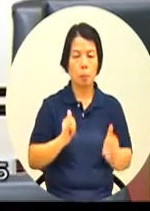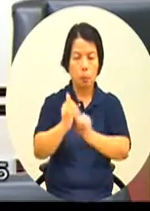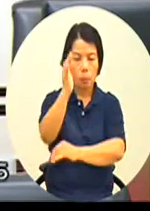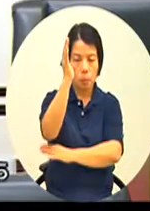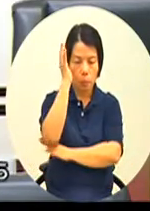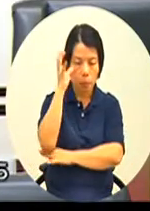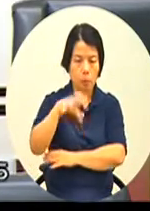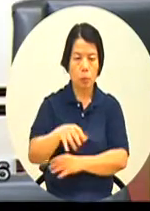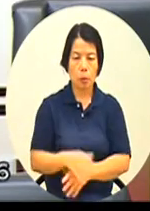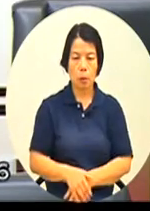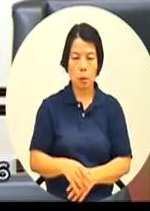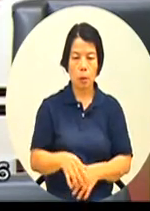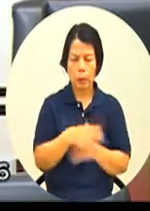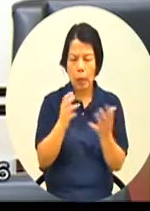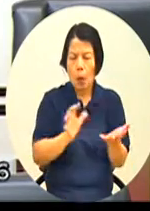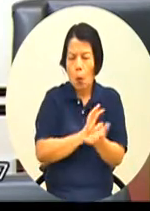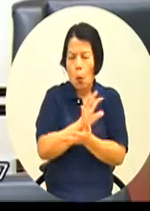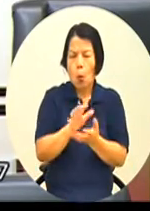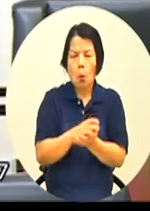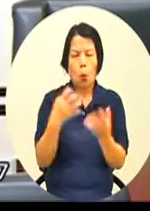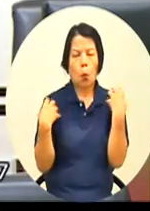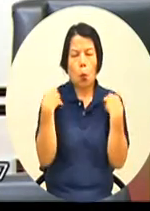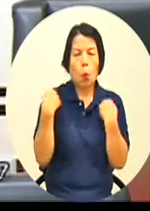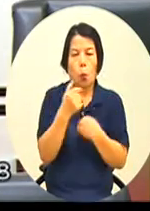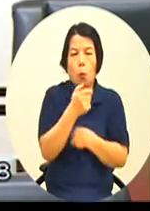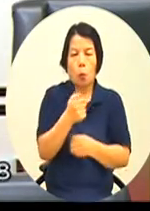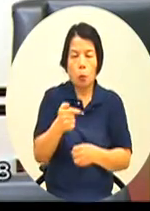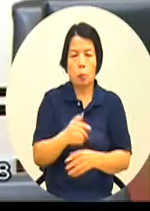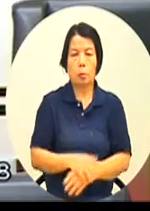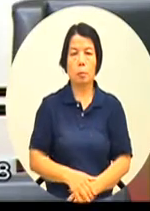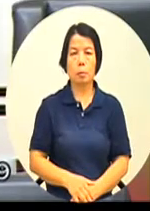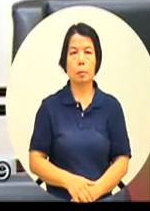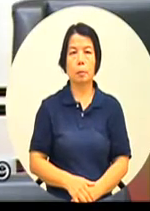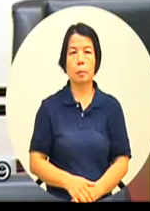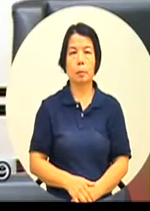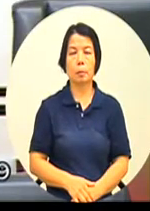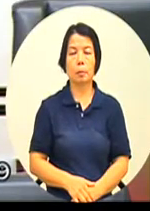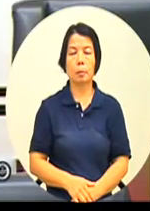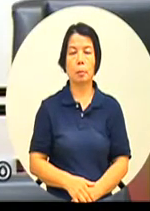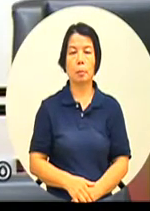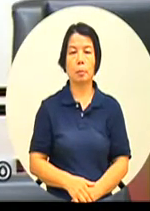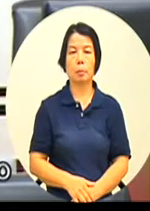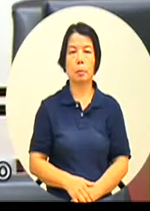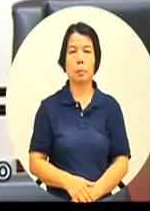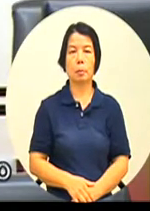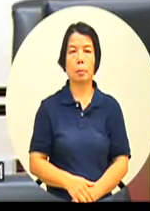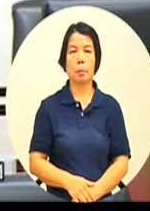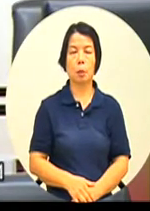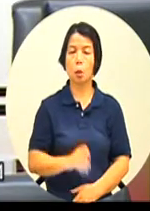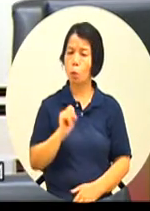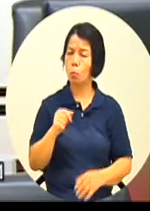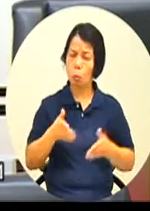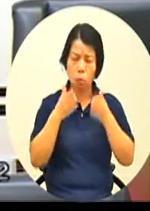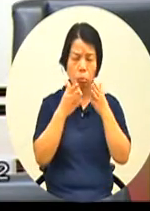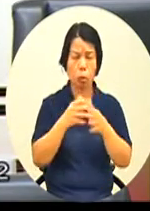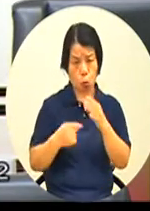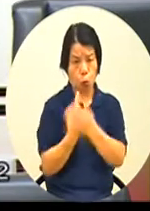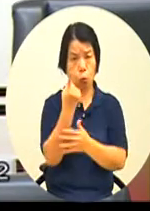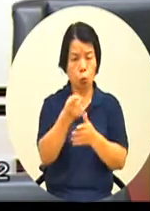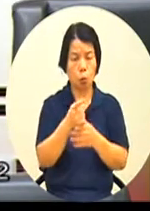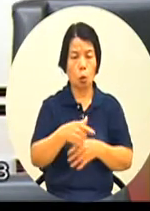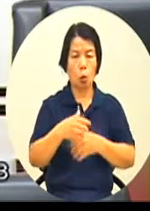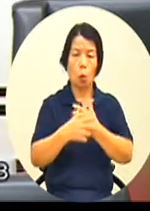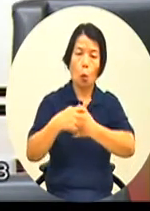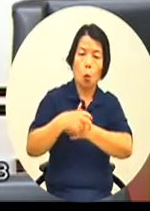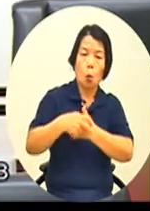实人仰马翻。那民政局不人仰马翻不行，因为这个不是。这个不是只有卫生局的事情，这个不是只有环